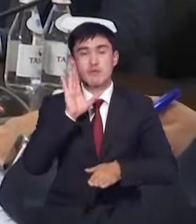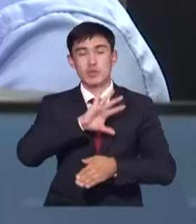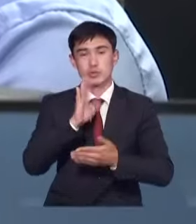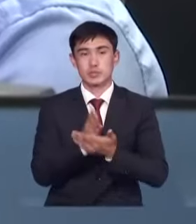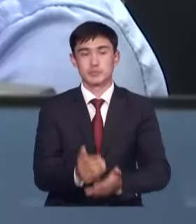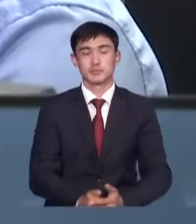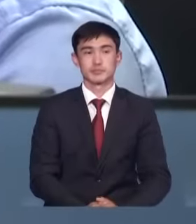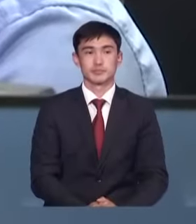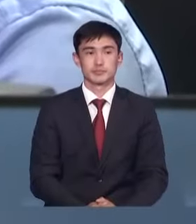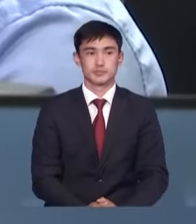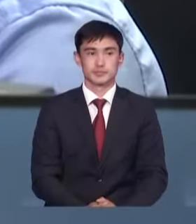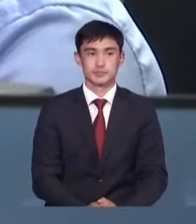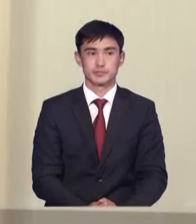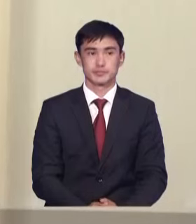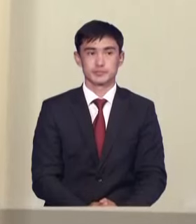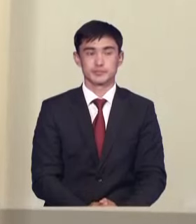водой.